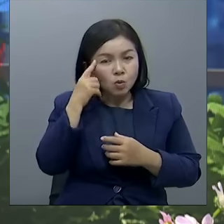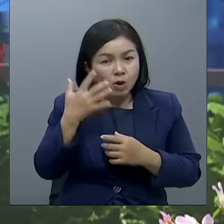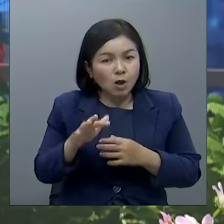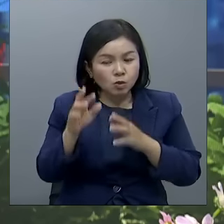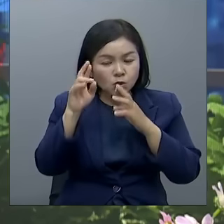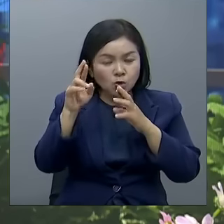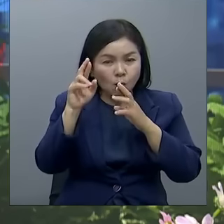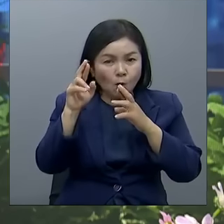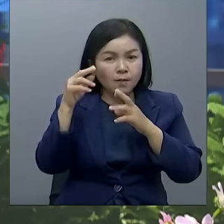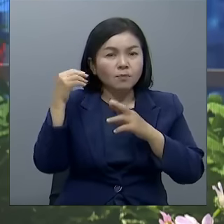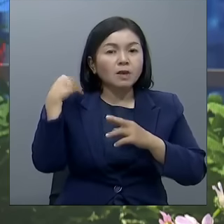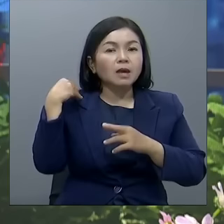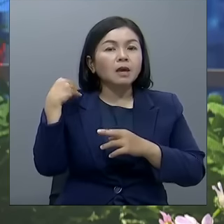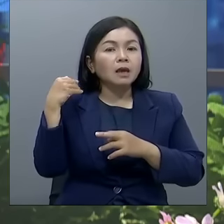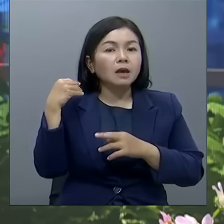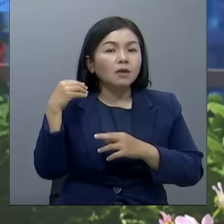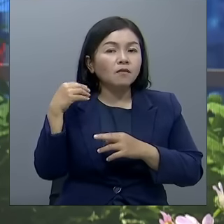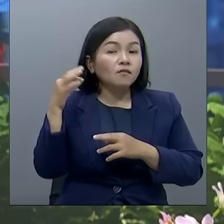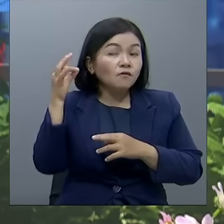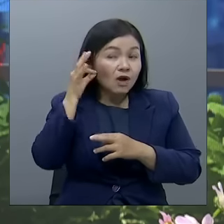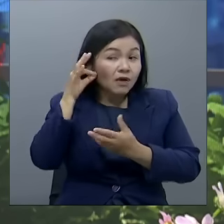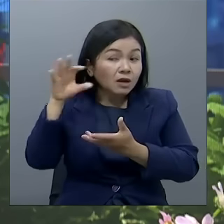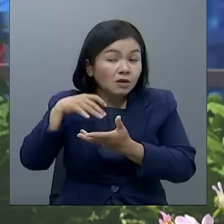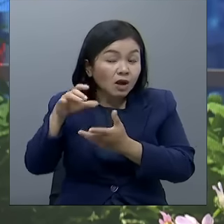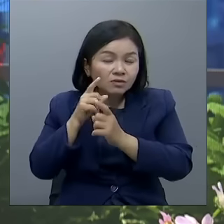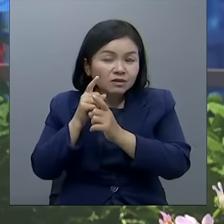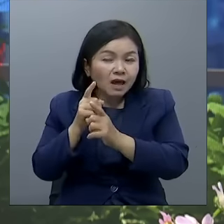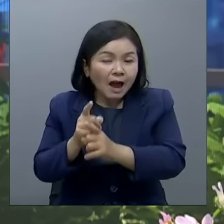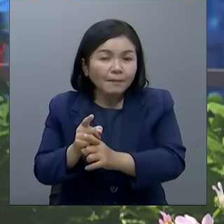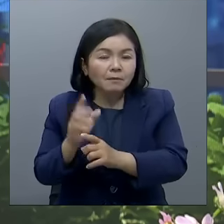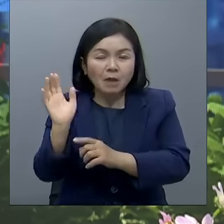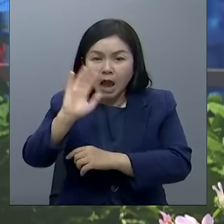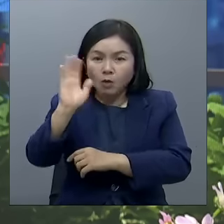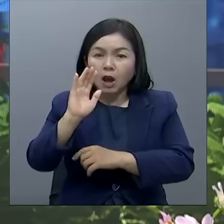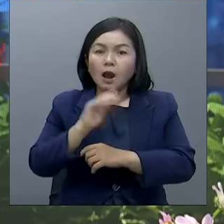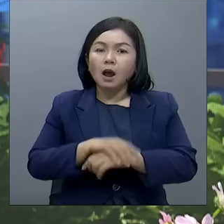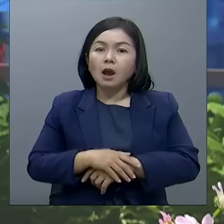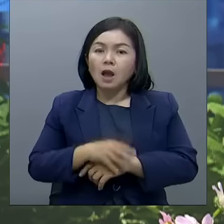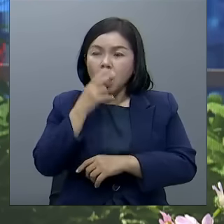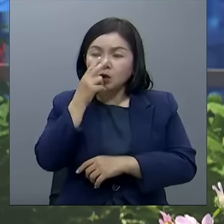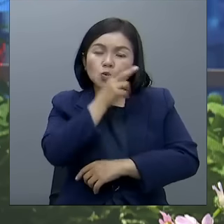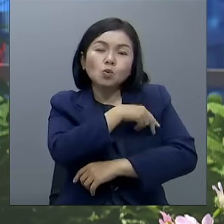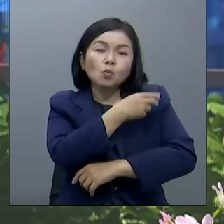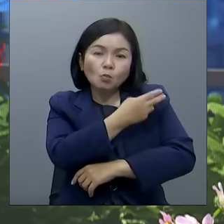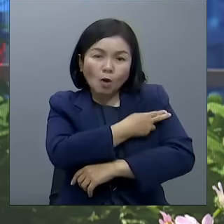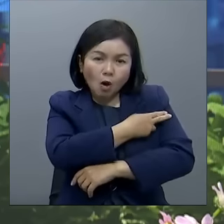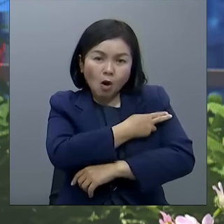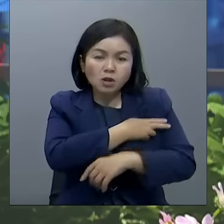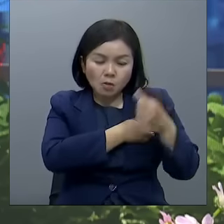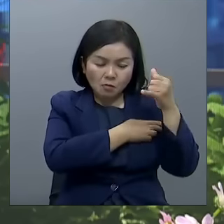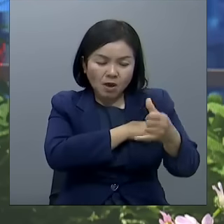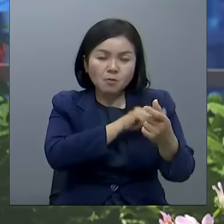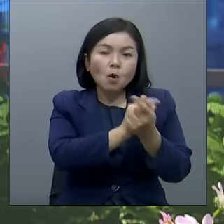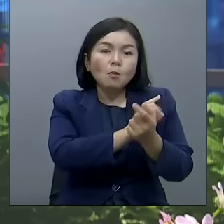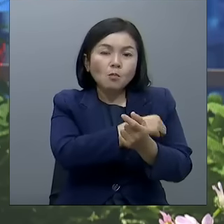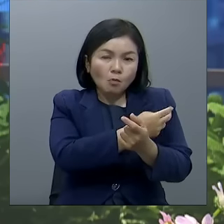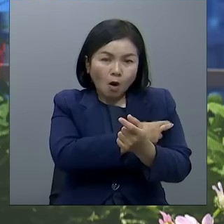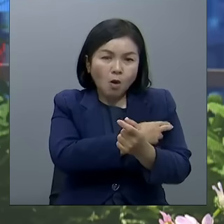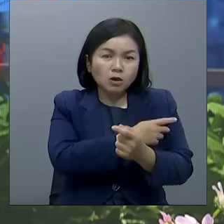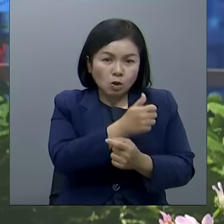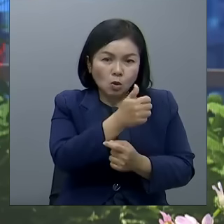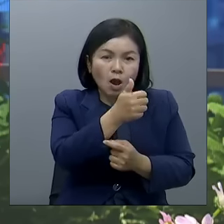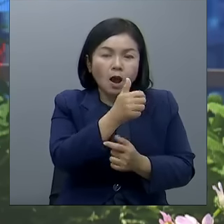ระวังนะครับอย่าเพิ่งฟังใครครับถ้าจะกินสมุนไพรเพื่อดูแลตัวเองให้ฟังคุณหมอนะครับเดินไปปรึกษาคุณหมอเลยนะครับบางทีสิ่ง